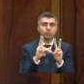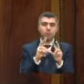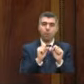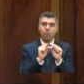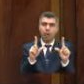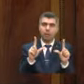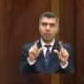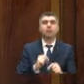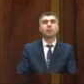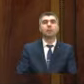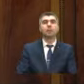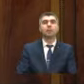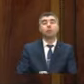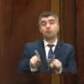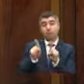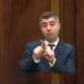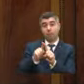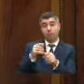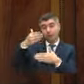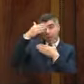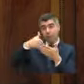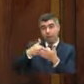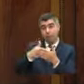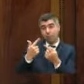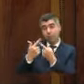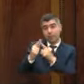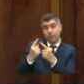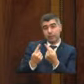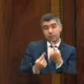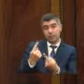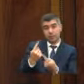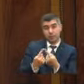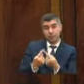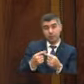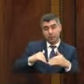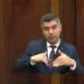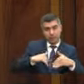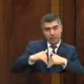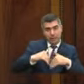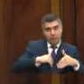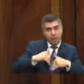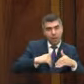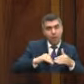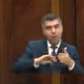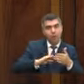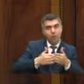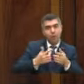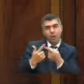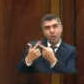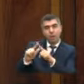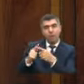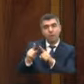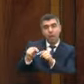النوعية التي عرفها المغرب خاصة فيما يتعلق بالبنى التحتية لم يصل أثرها بعد إلى